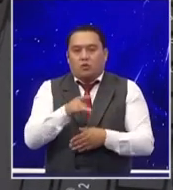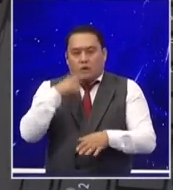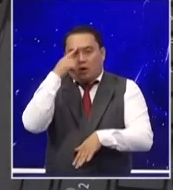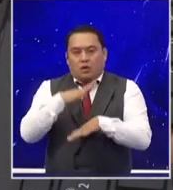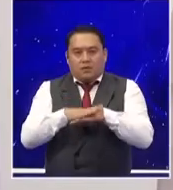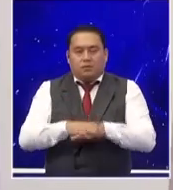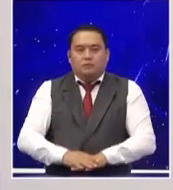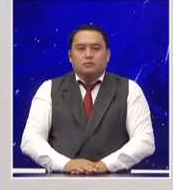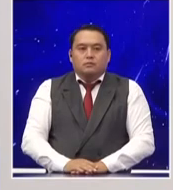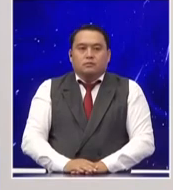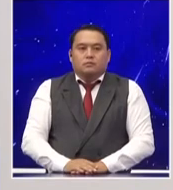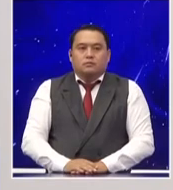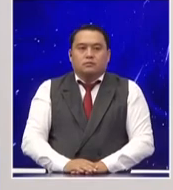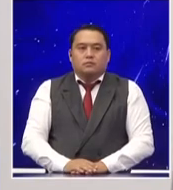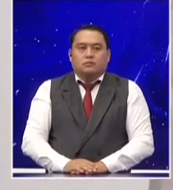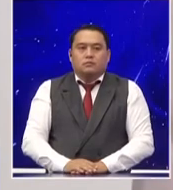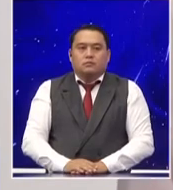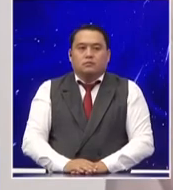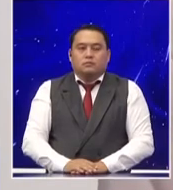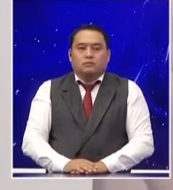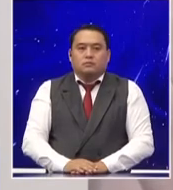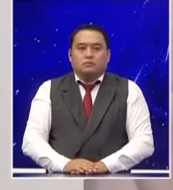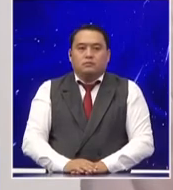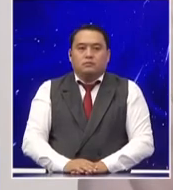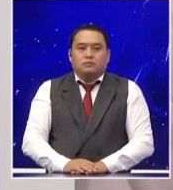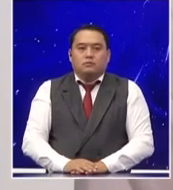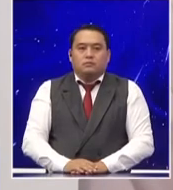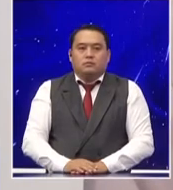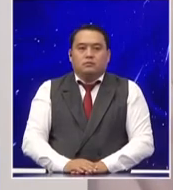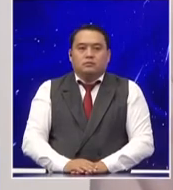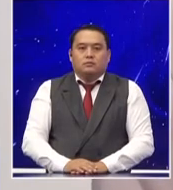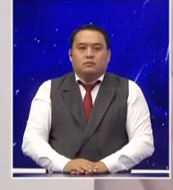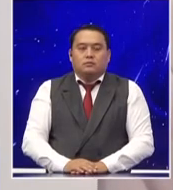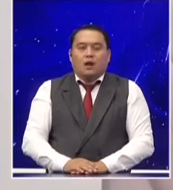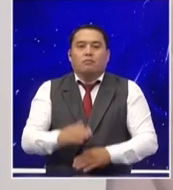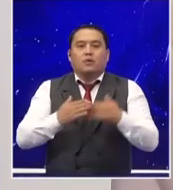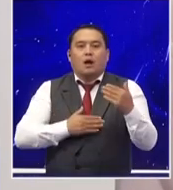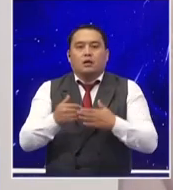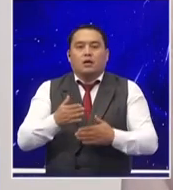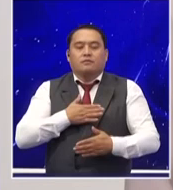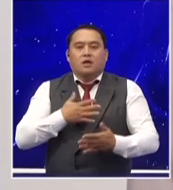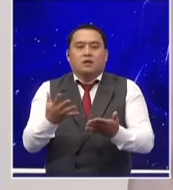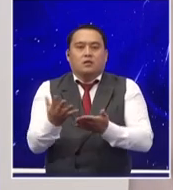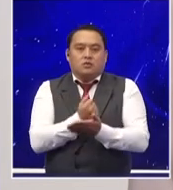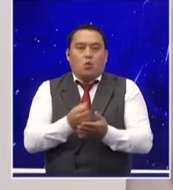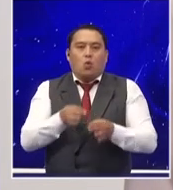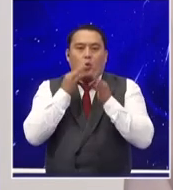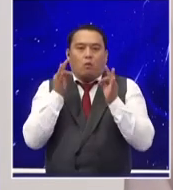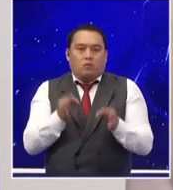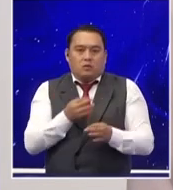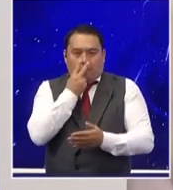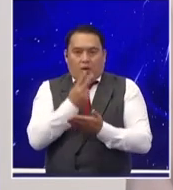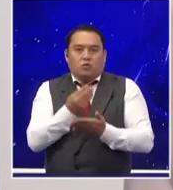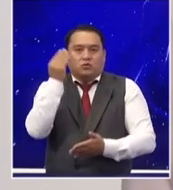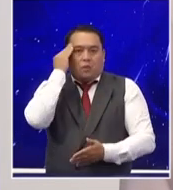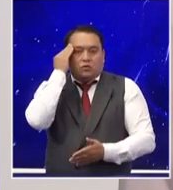акимате all the star практика снуда узор taser везли на практике я обрел определенный опыт также показал свои способности